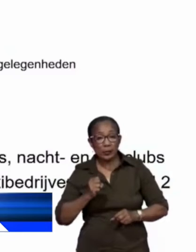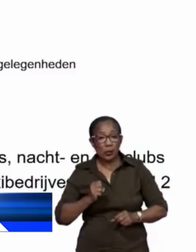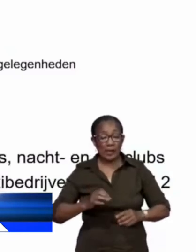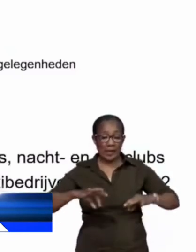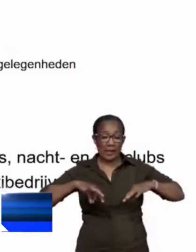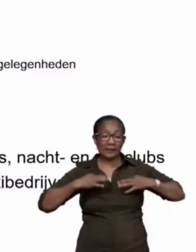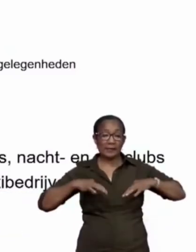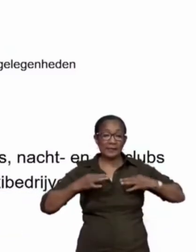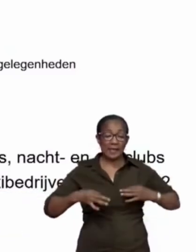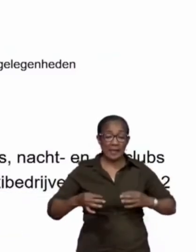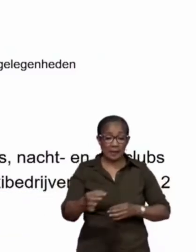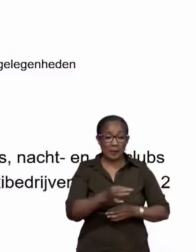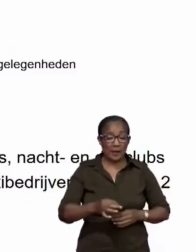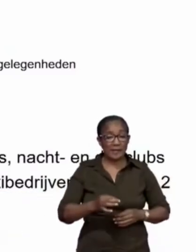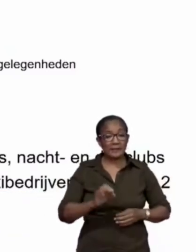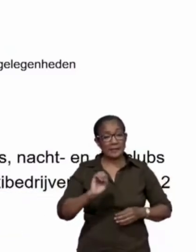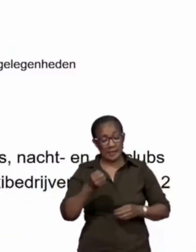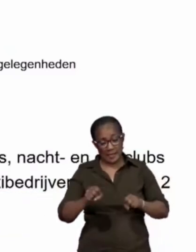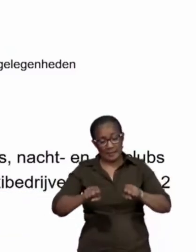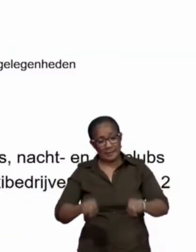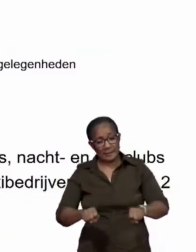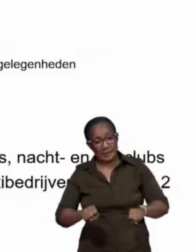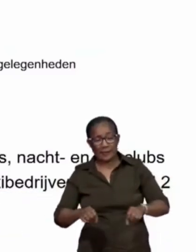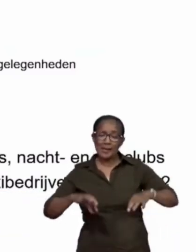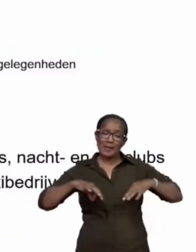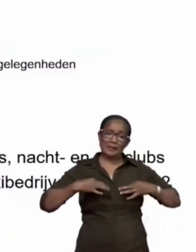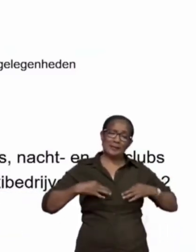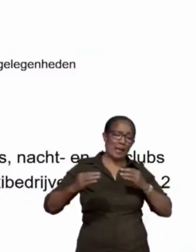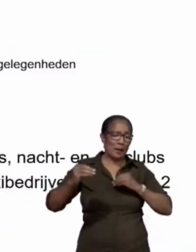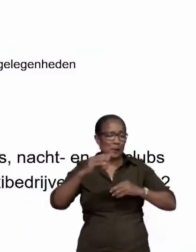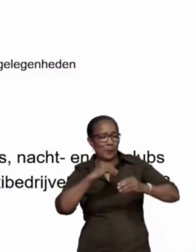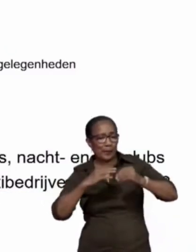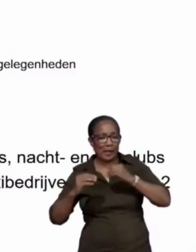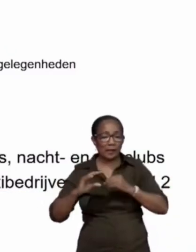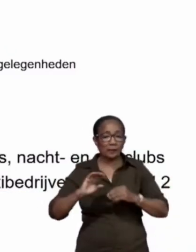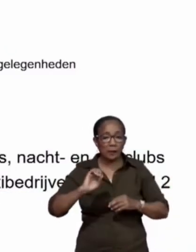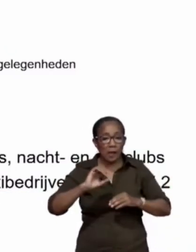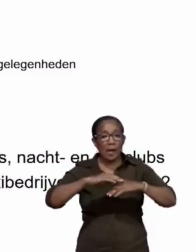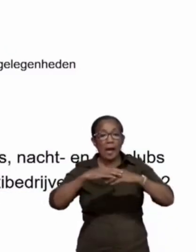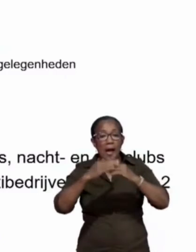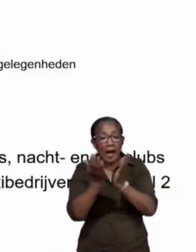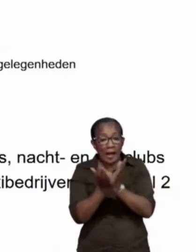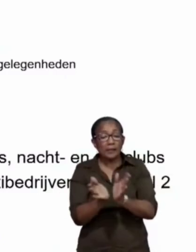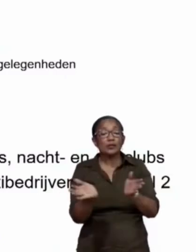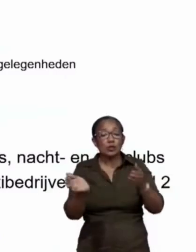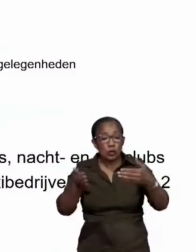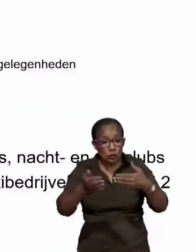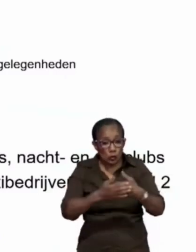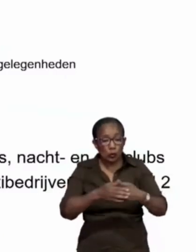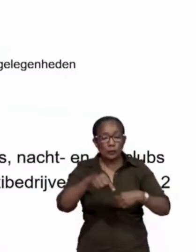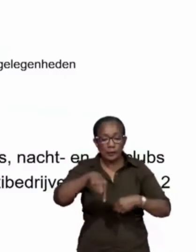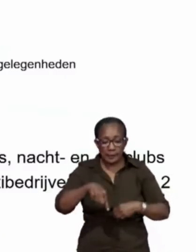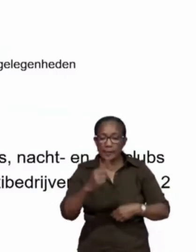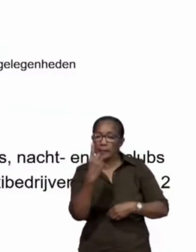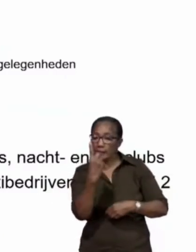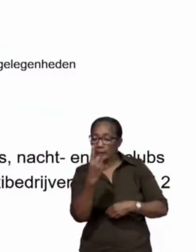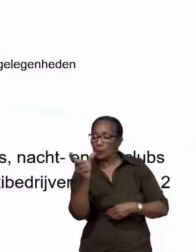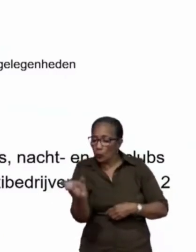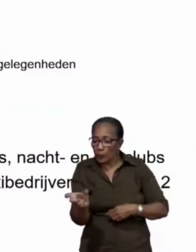travermakelijkheidsaangelegenheden, de principe kan gos dong, de kan go chillen. De president dat die moest tapen voor een wiki die